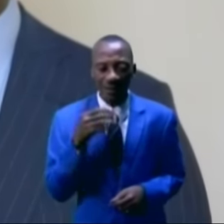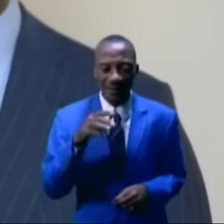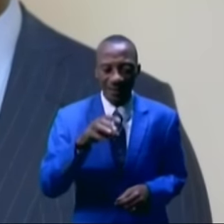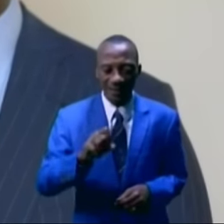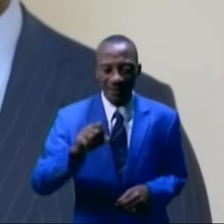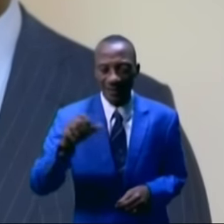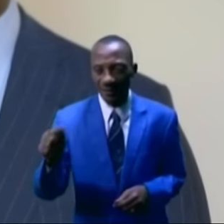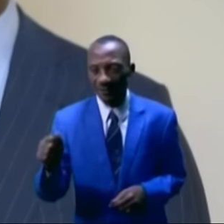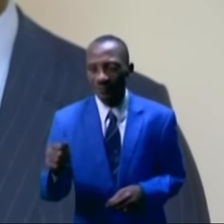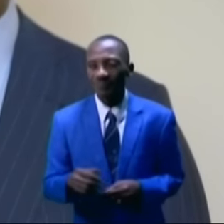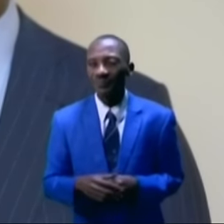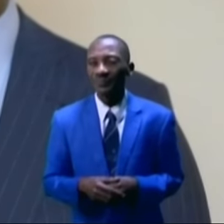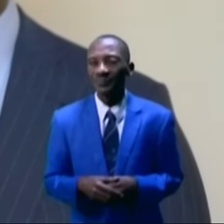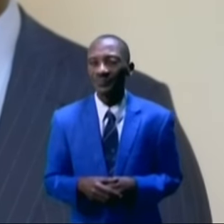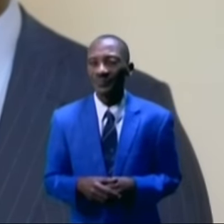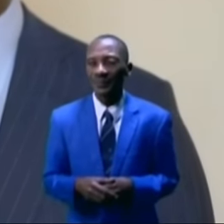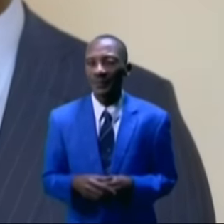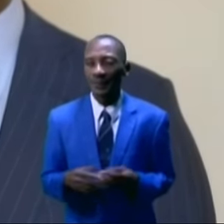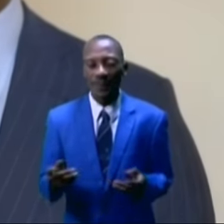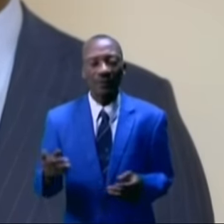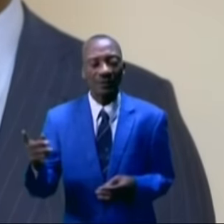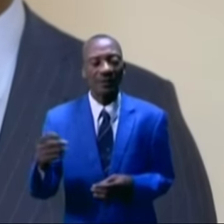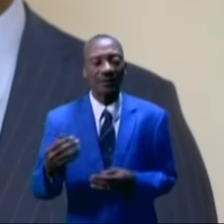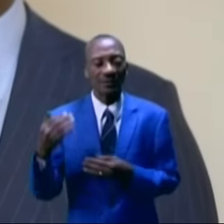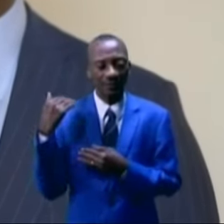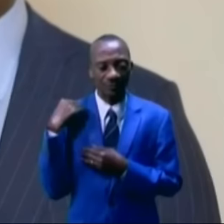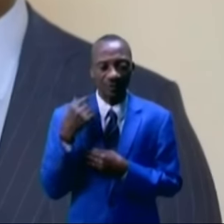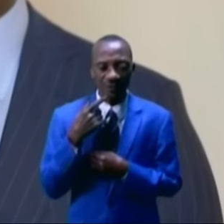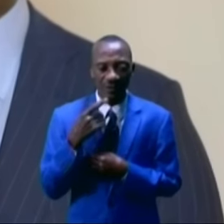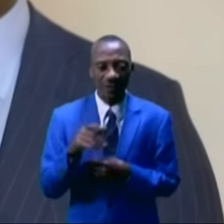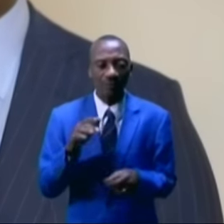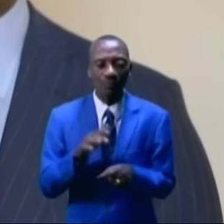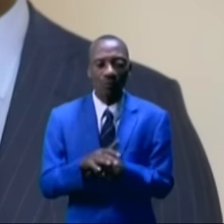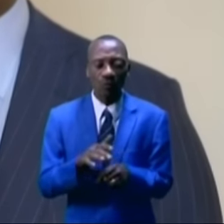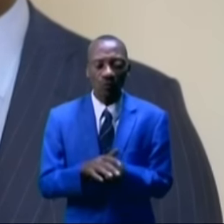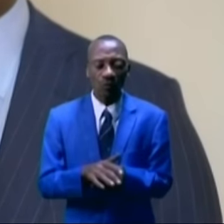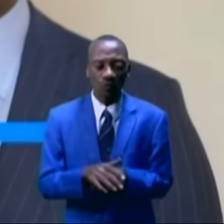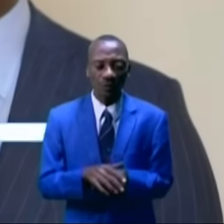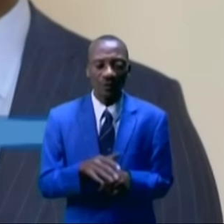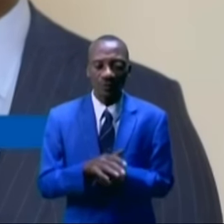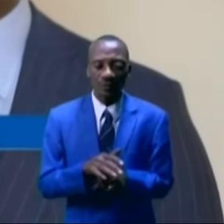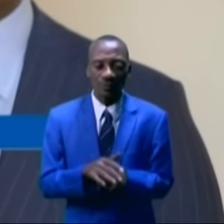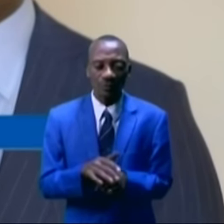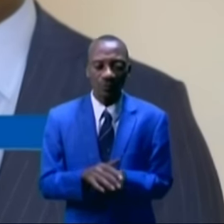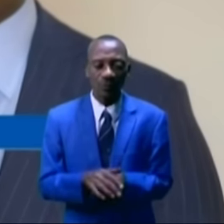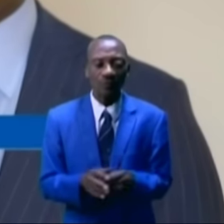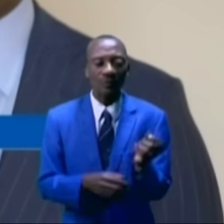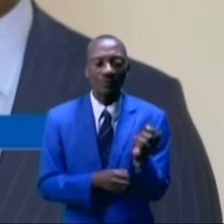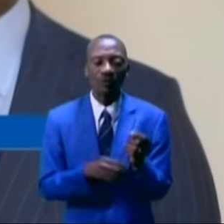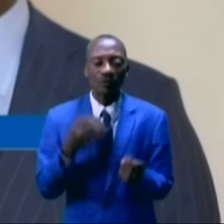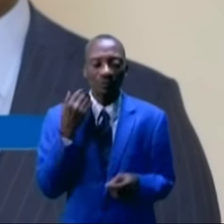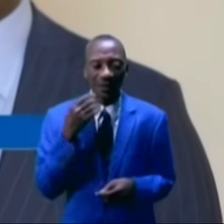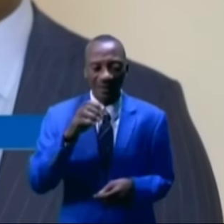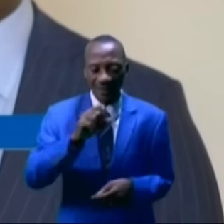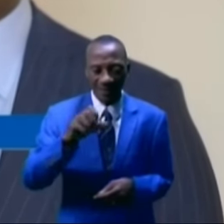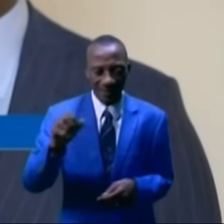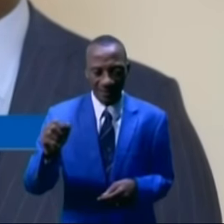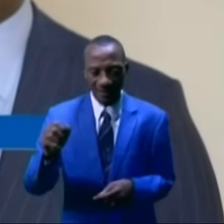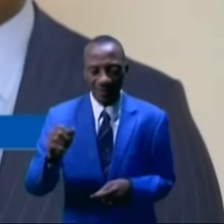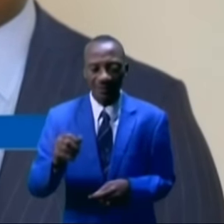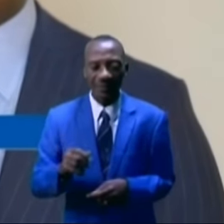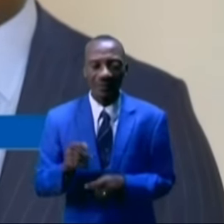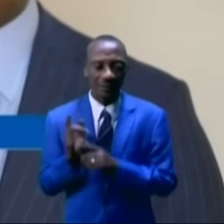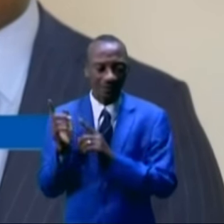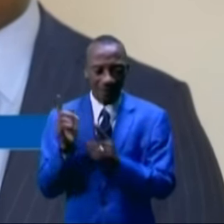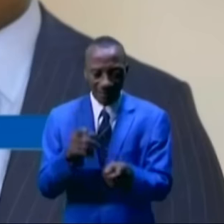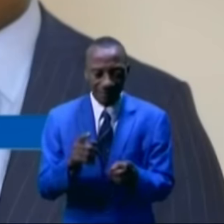les drépanocytaires qui fréquentaient cet hôpital, c'est pour eux que l'hôpital a été réhabilité, qu'on a eu de nouveaux équipements, c'est-à-dire au niveau de la facturation, rien